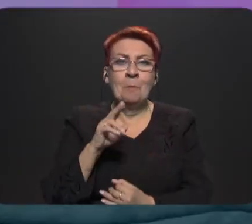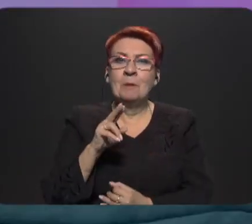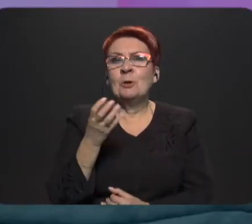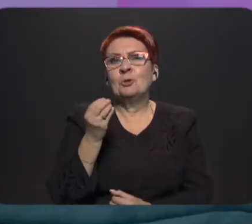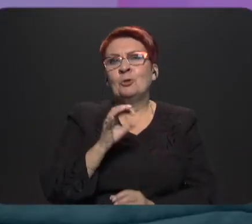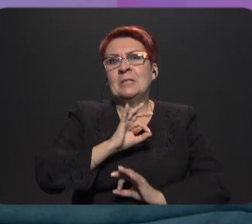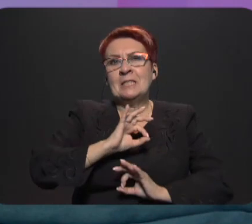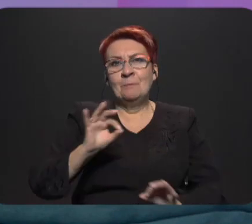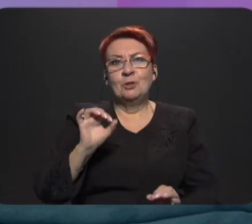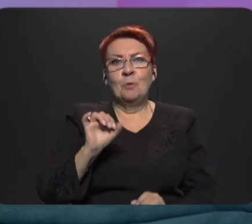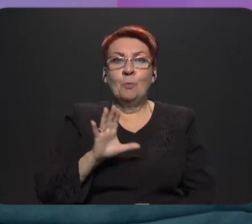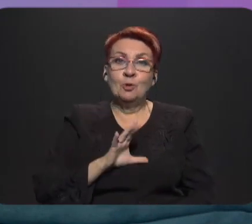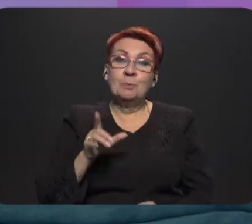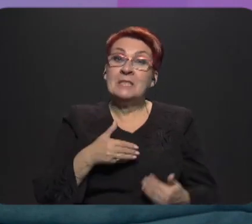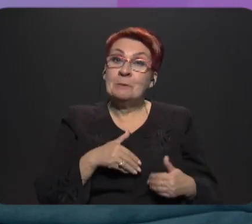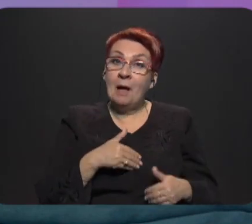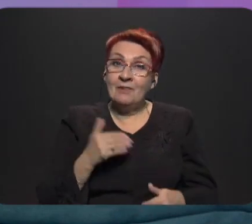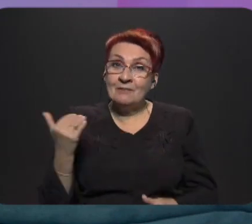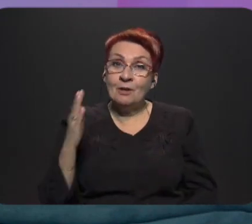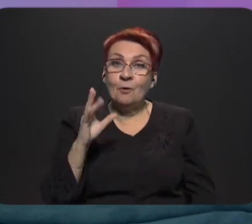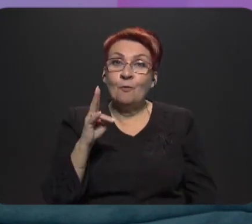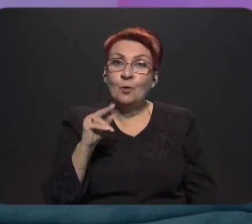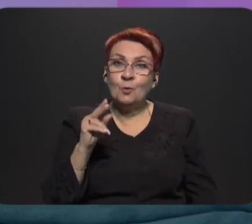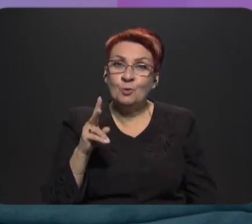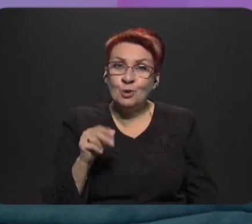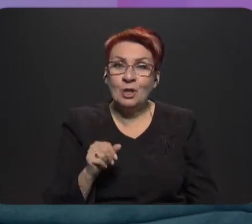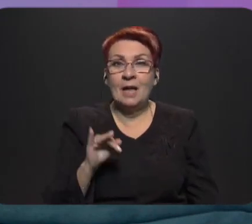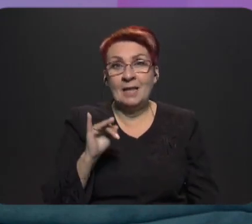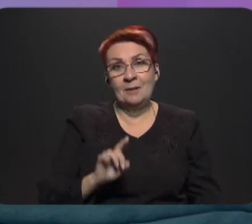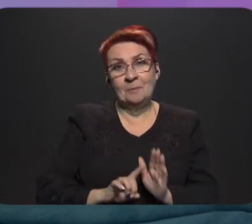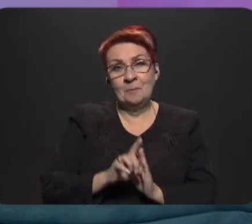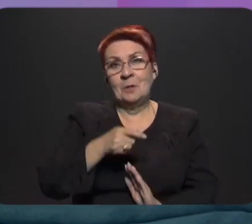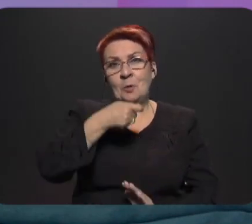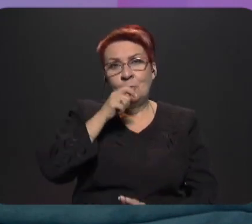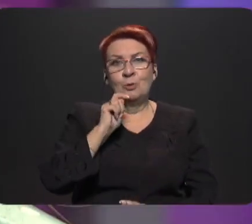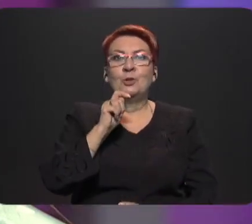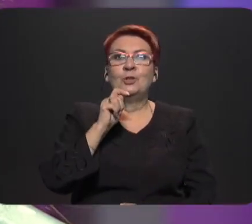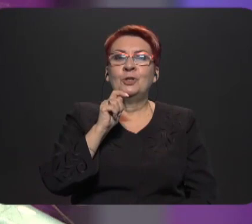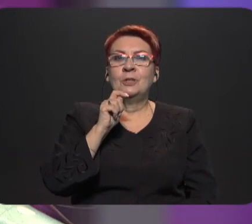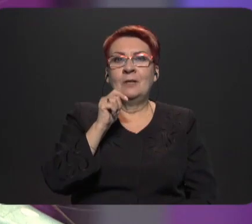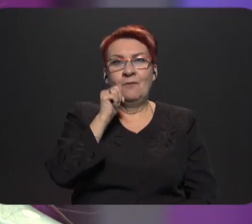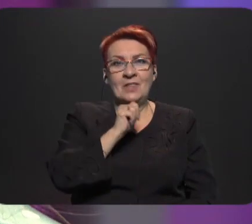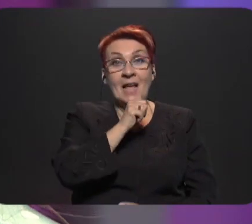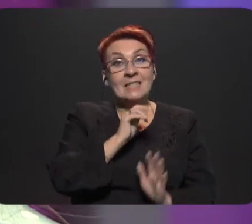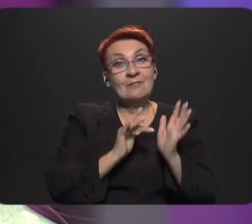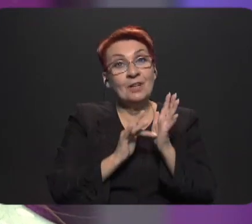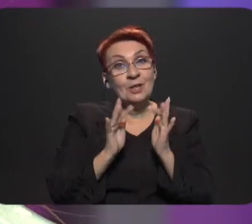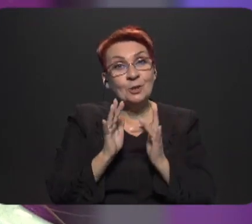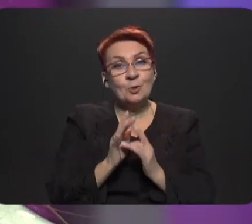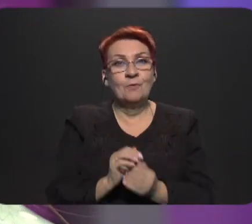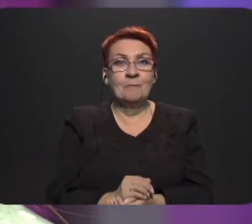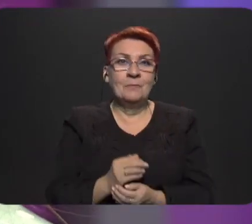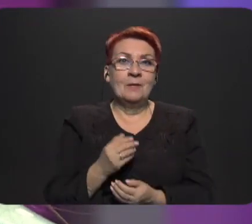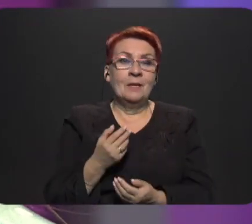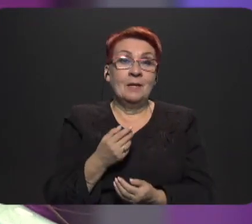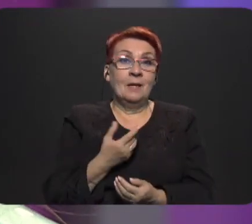замечательно было, может быть, она и поисповедовалась, и приступила к причащению святых христовых тайн. Потому что зачем мы